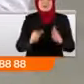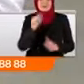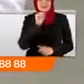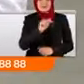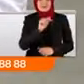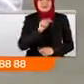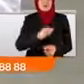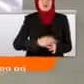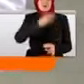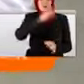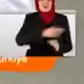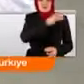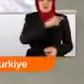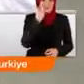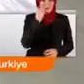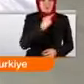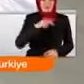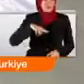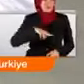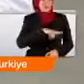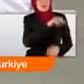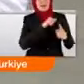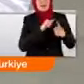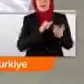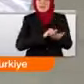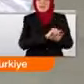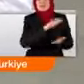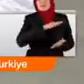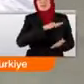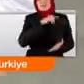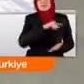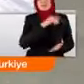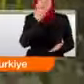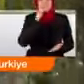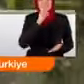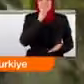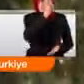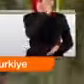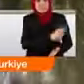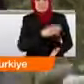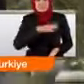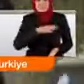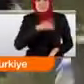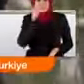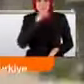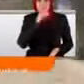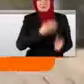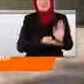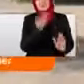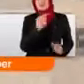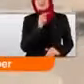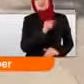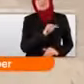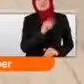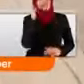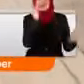yol boyunca vardı Öyle değil mi Ama sadece bir kişi istiyor diye oynadı bana kaldı Tartışmanın merkezindeki yolda